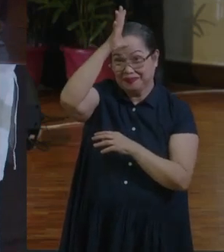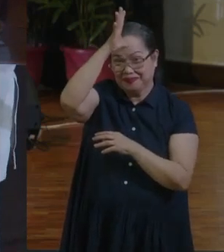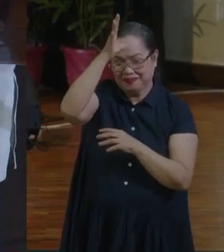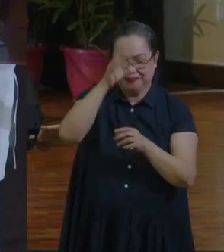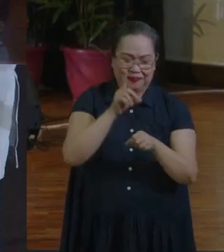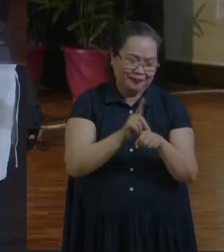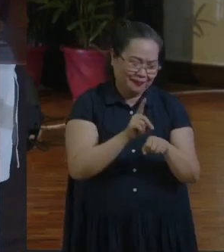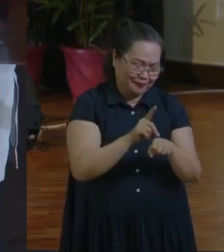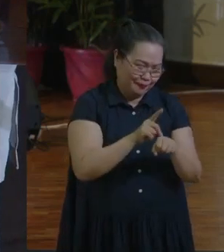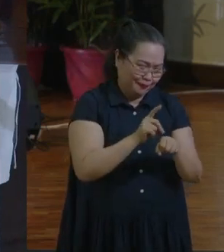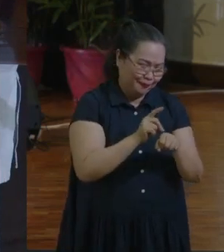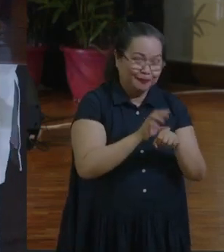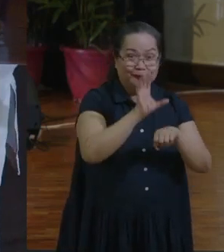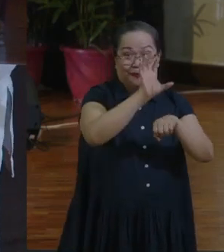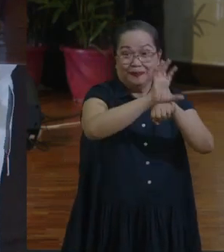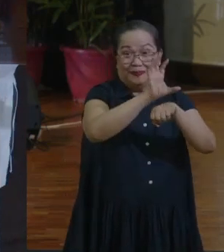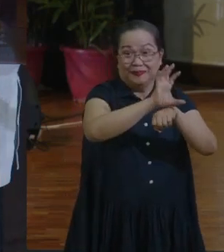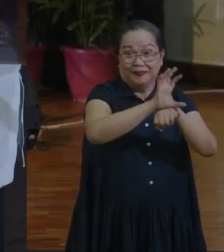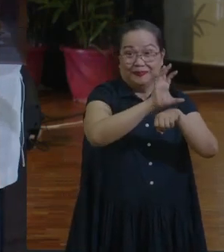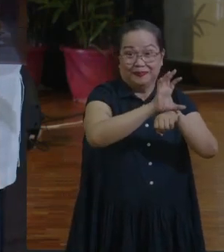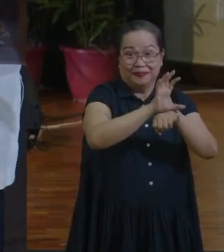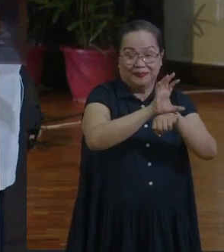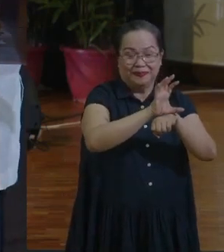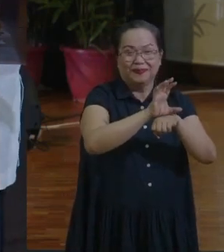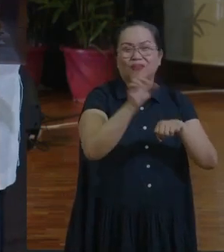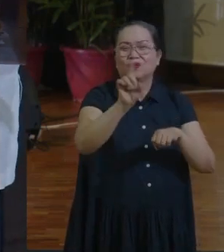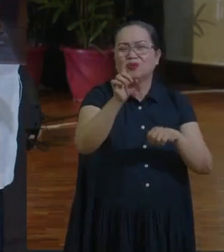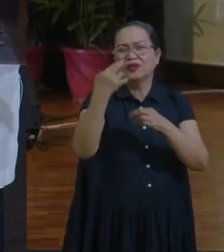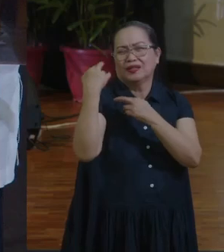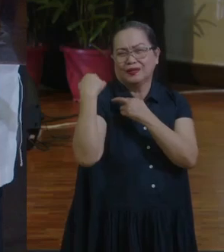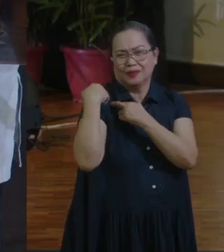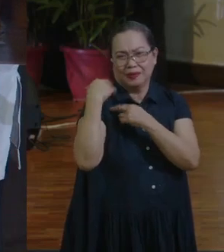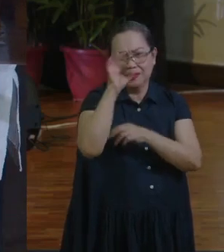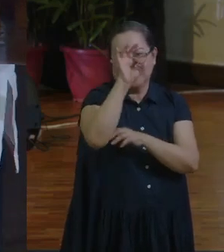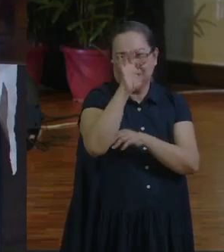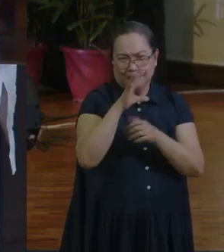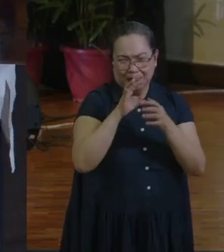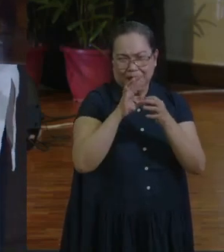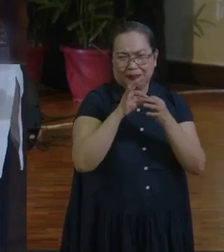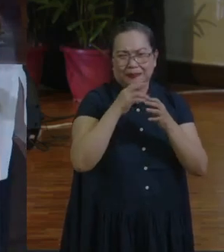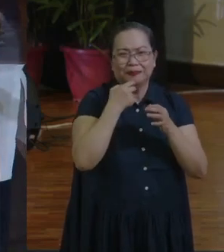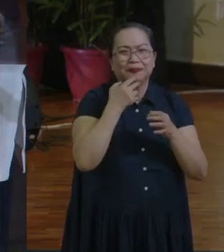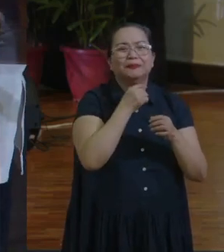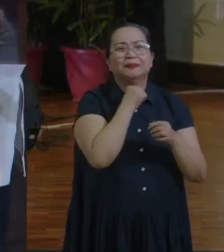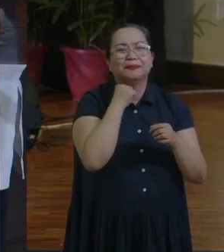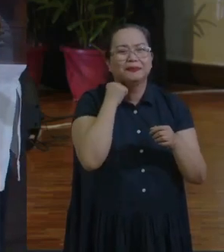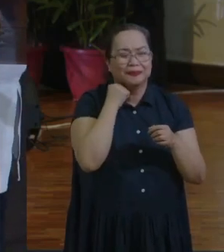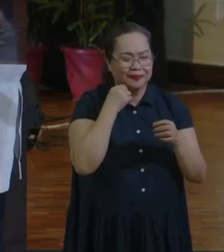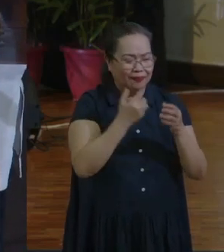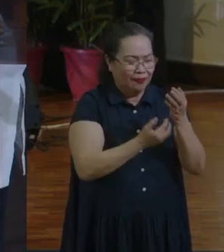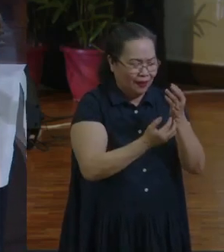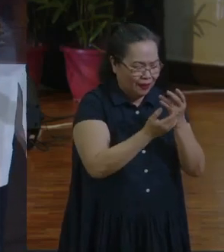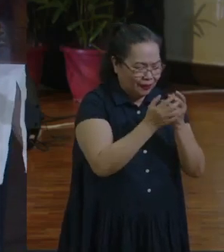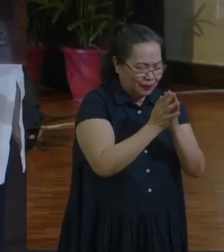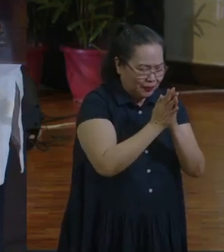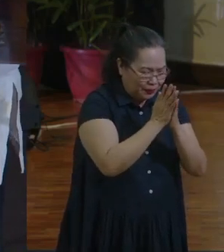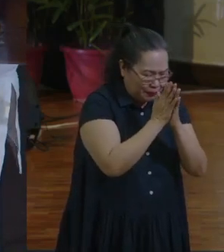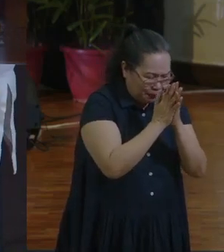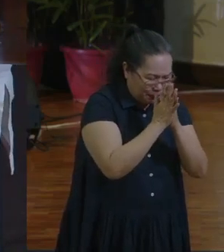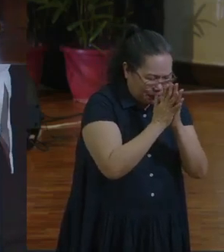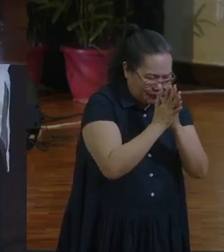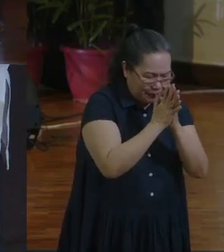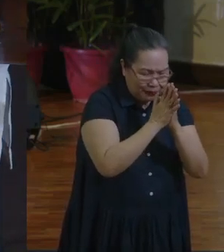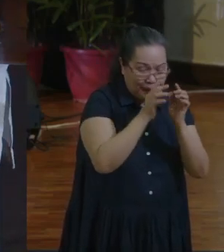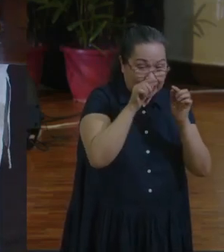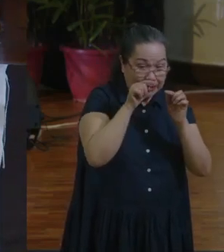duty, siya po ay nagbaburn ng incense, At yung mga tao ay nasa labas na nanalangin, sa labas ng